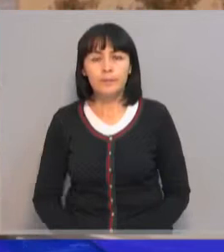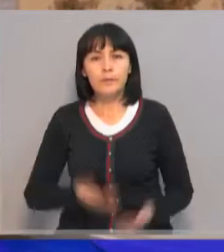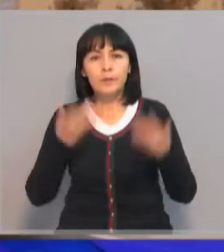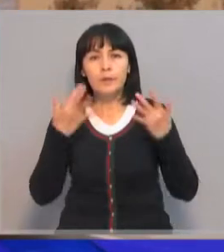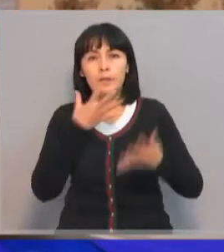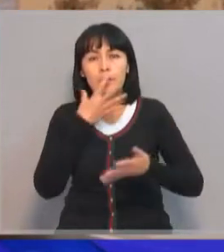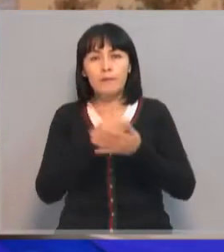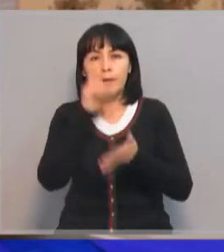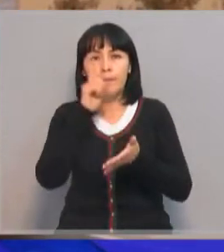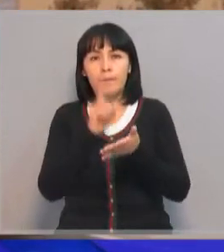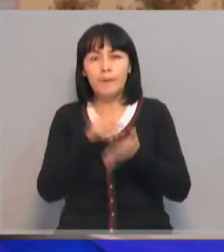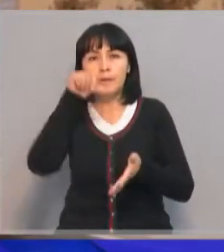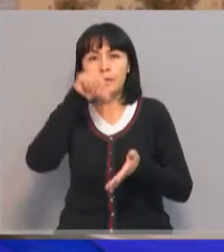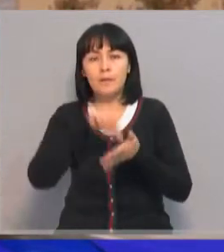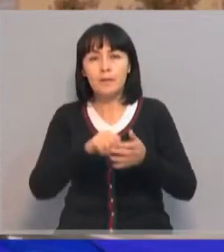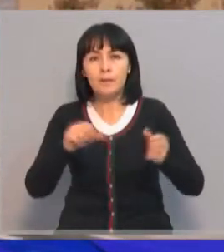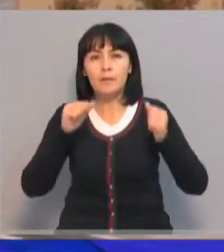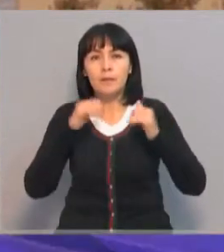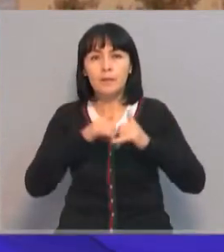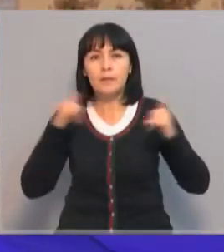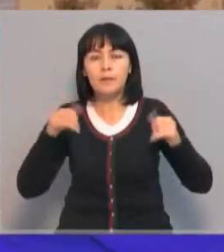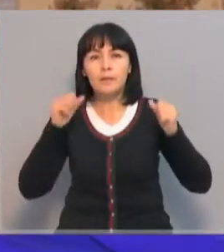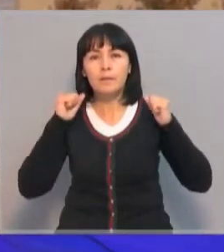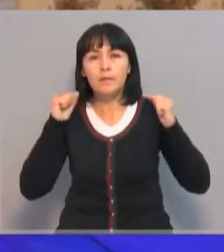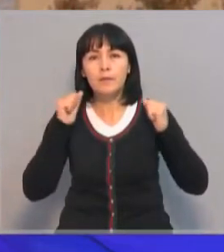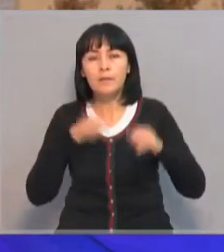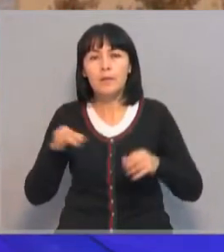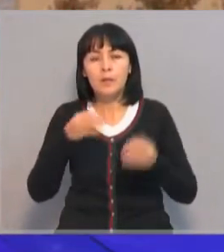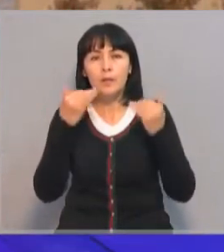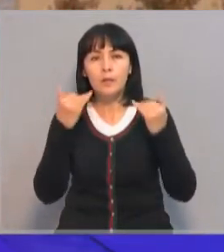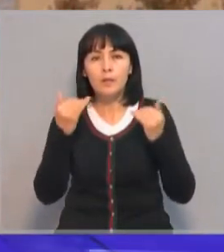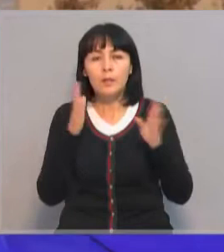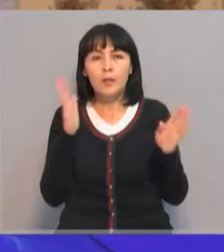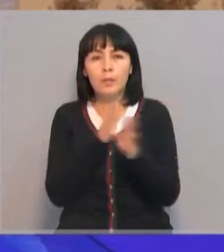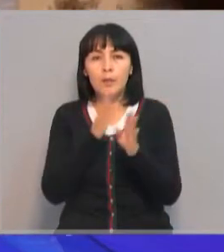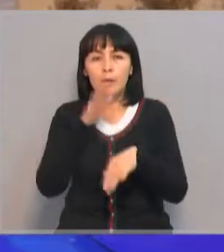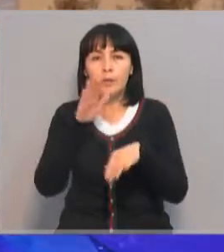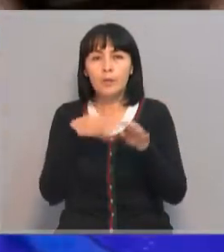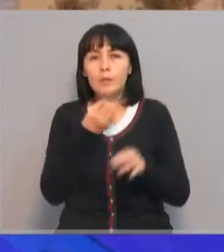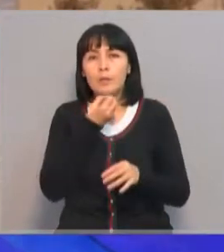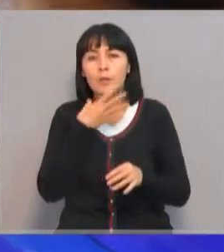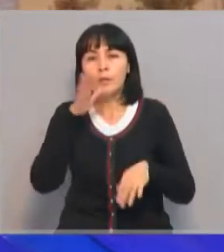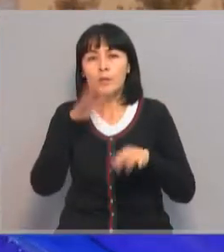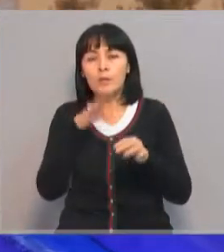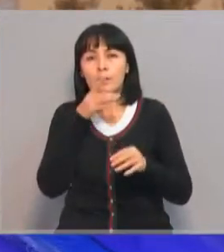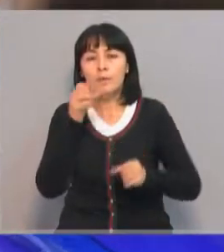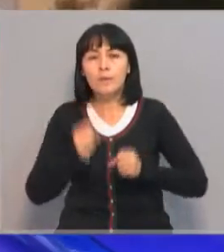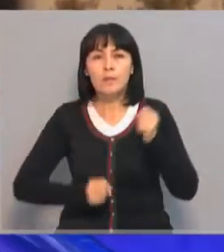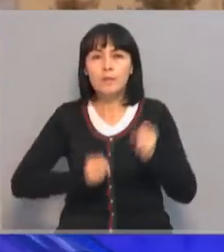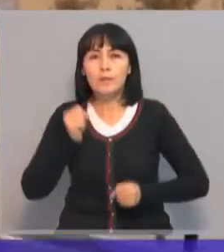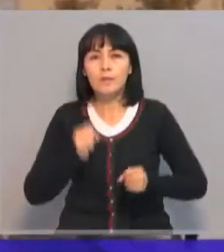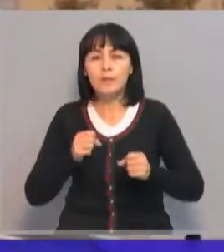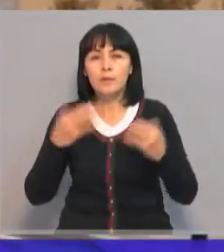Считаю своим долгом внести вклад в развитие массового спорта в регионе. Сегодня и погода прекрасная. Лучшее время для бега. Желаю